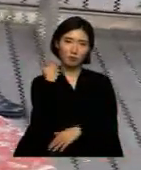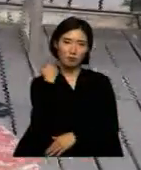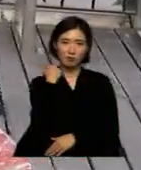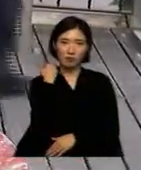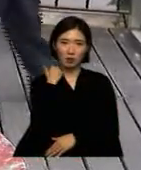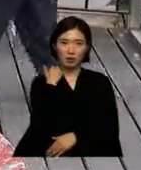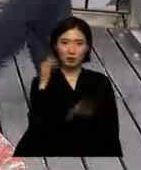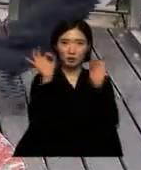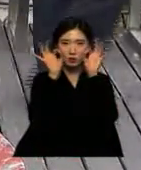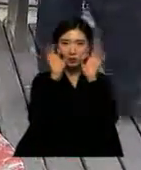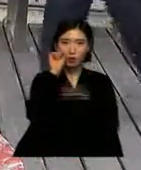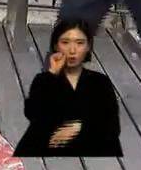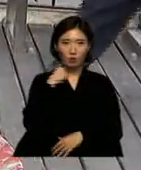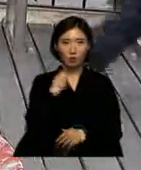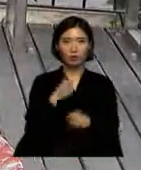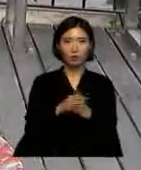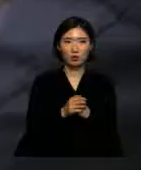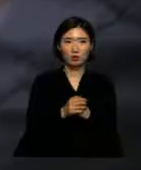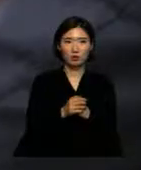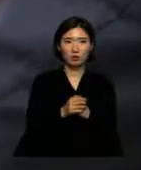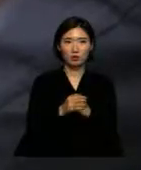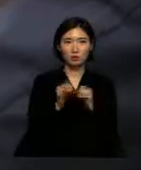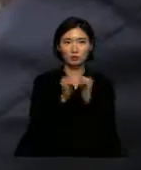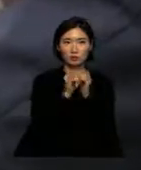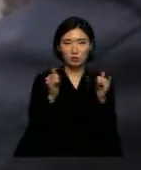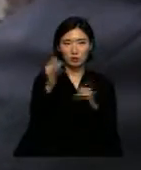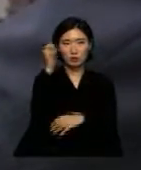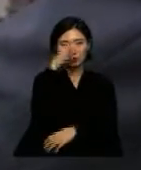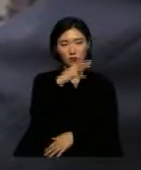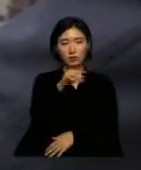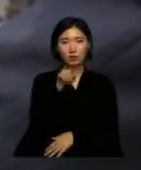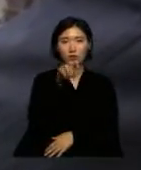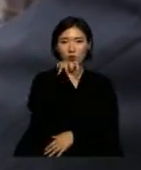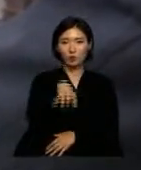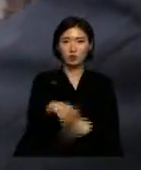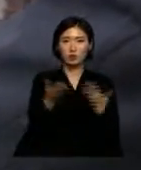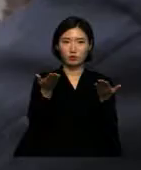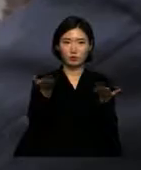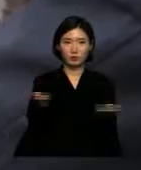있어 찾기도 어렵습니다. 사람들이 그냥 여기 쉬면서